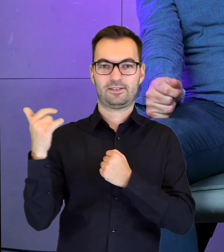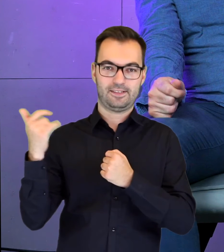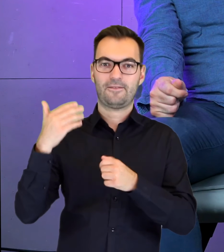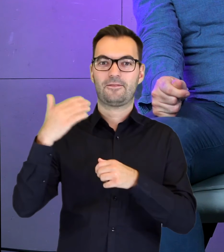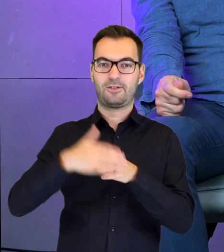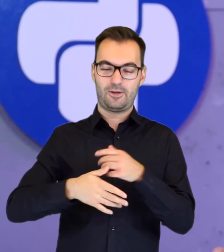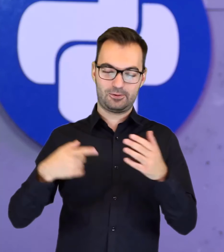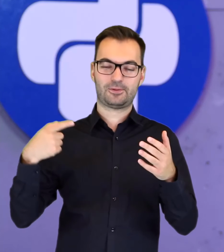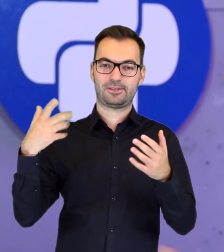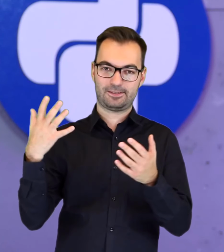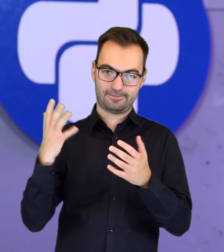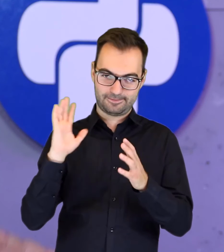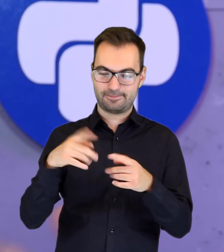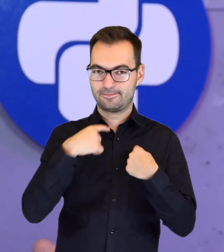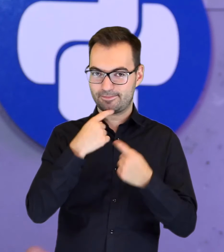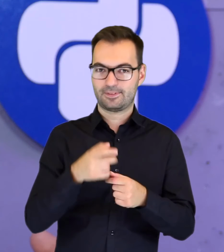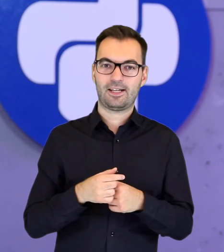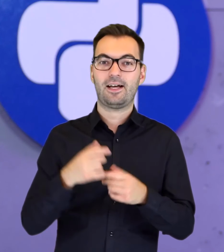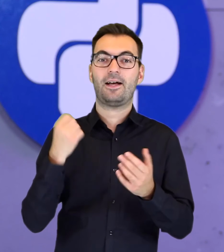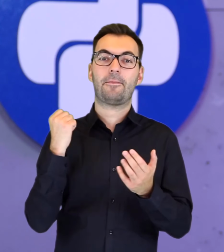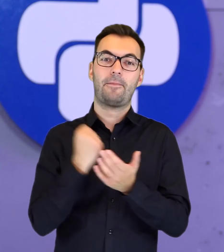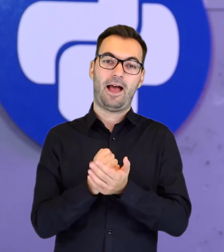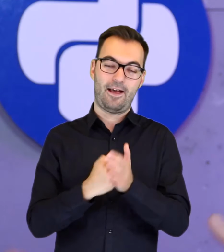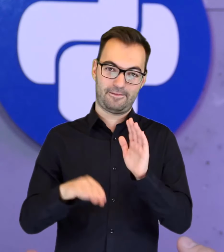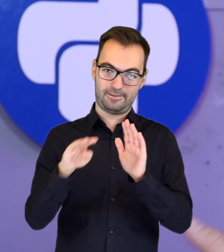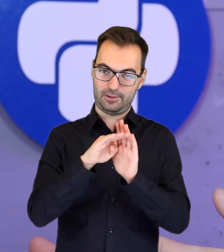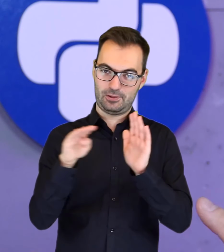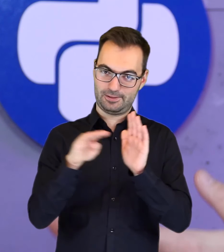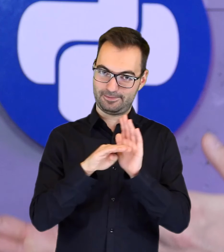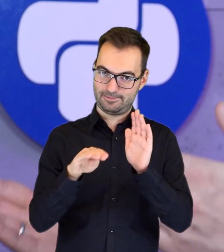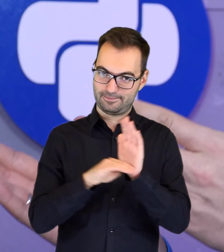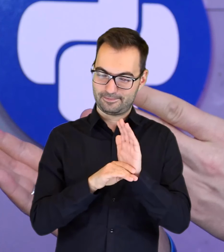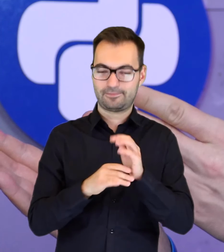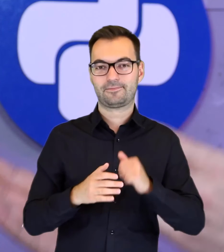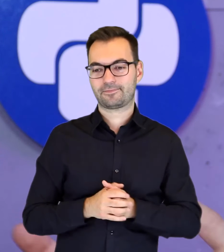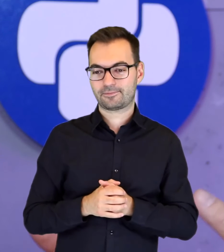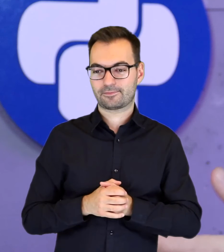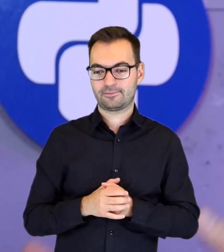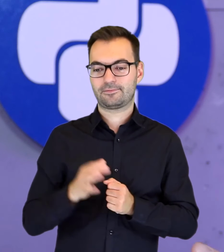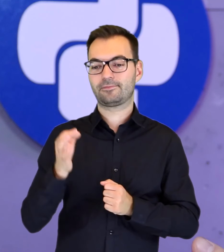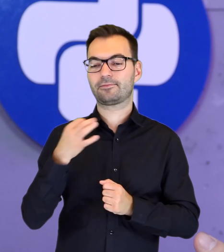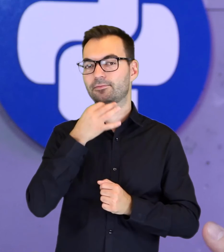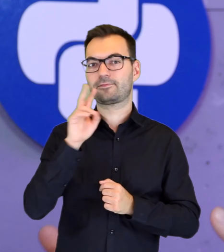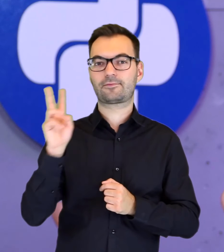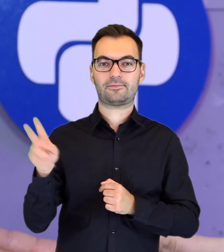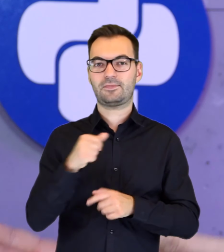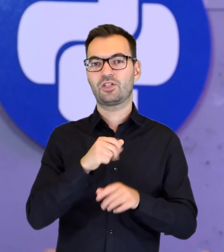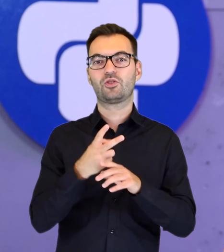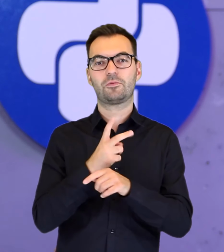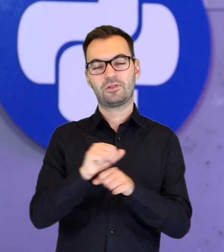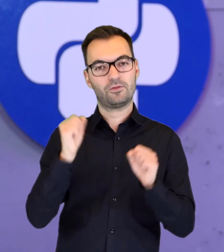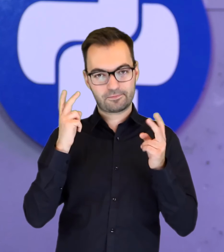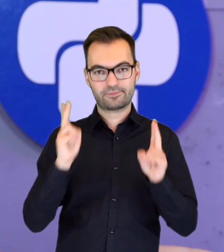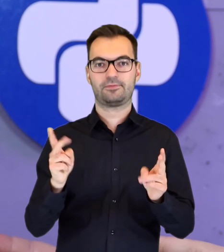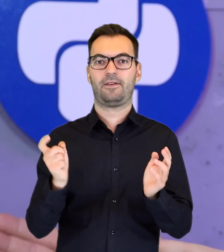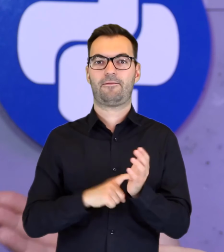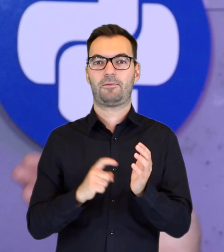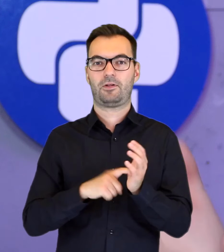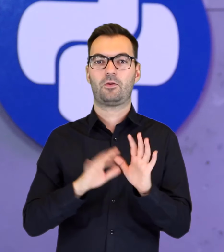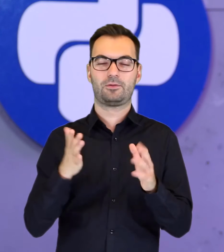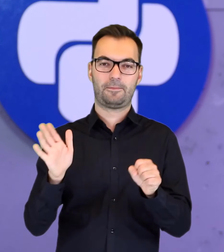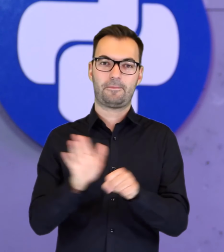funkcjonalności kogoś dalej to zawsze pojawiać ten drugi argument którego dobijamy w końcu Czyli kwestie prawne i kiedy generalnie